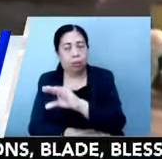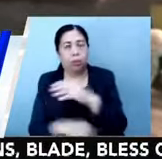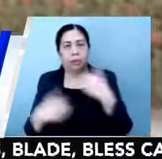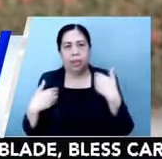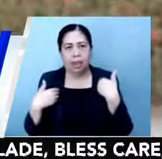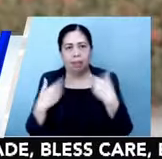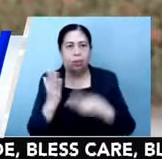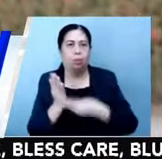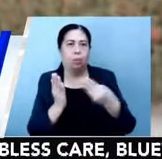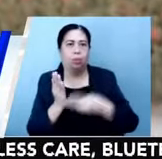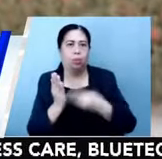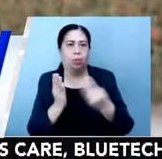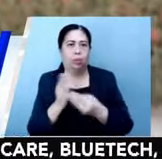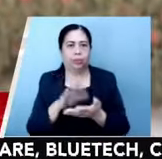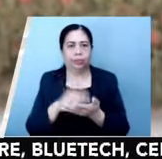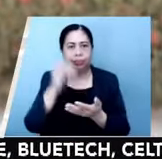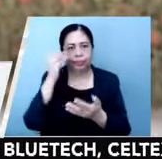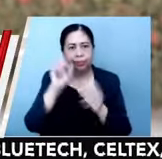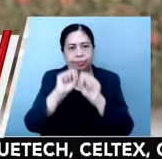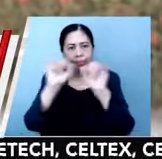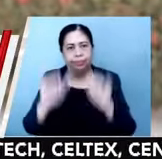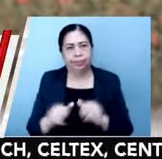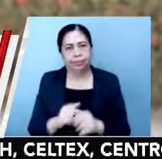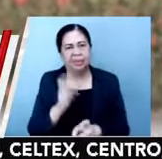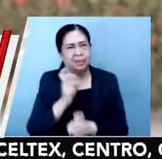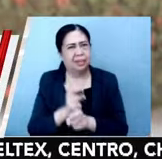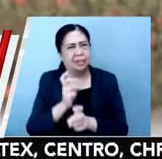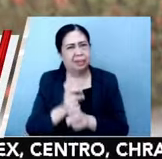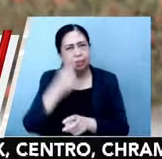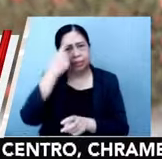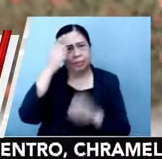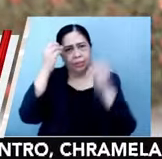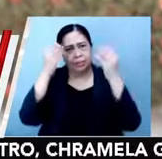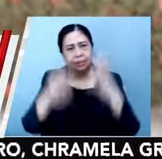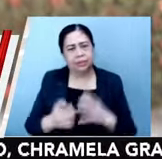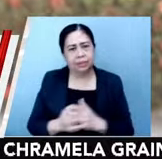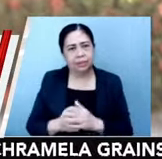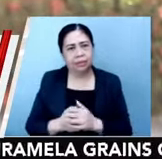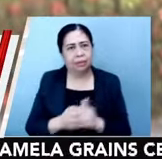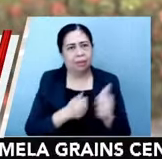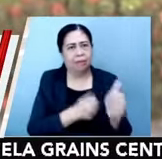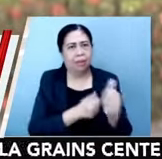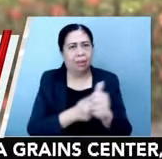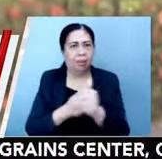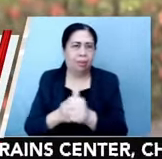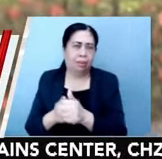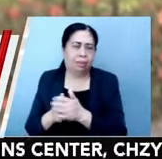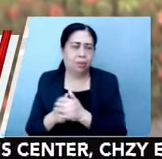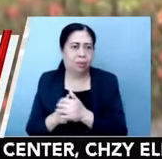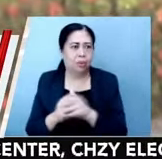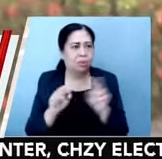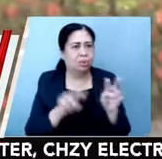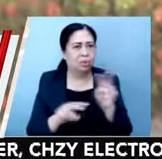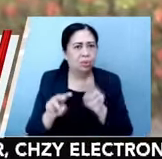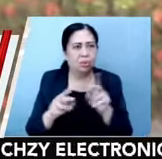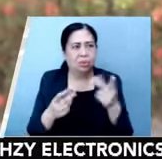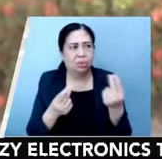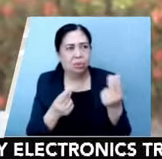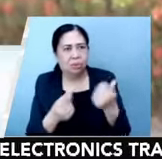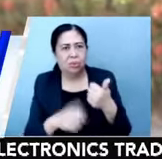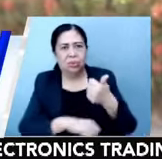learning. Napakahirap po sa mga guro na i-follow up yung pagmo-monitor nila sa